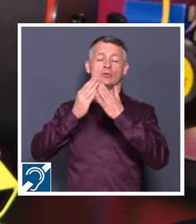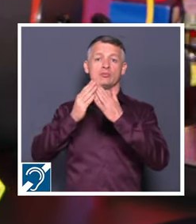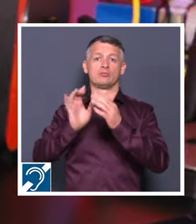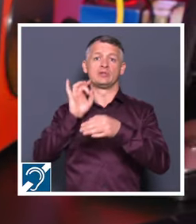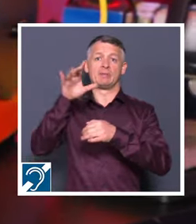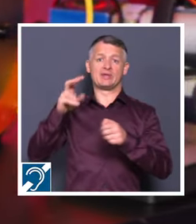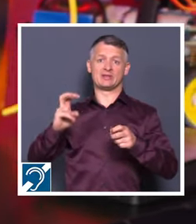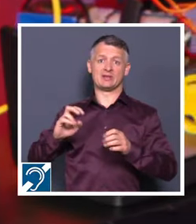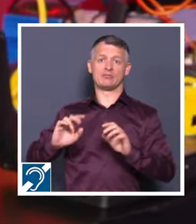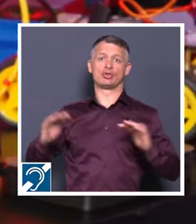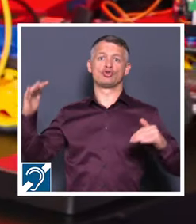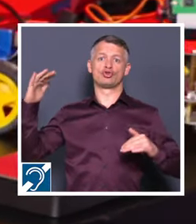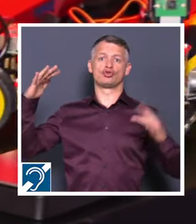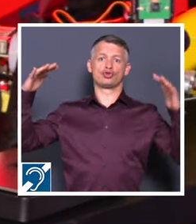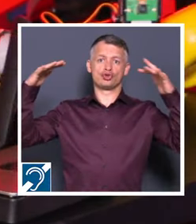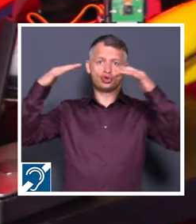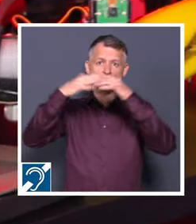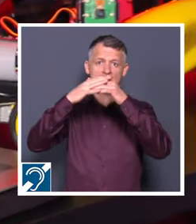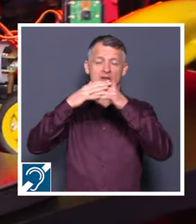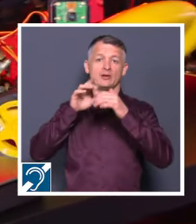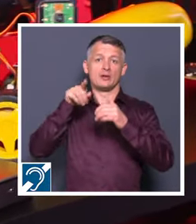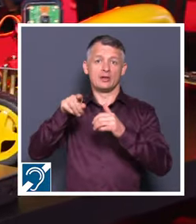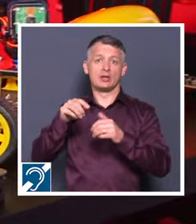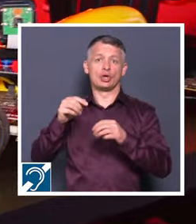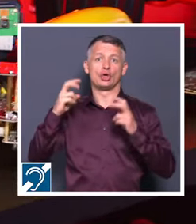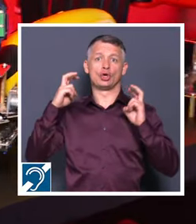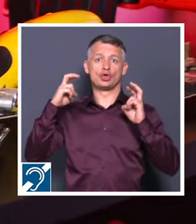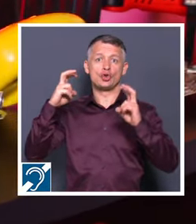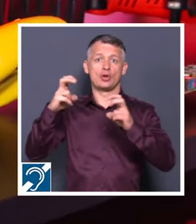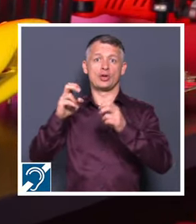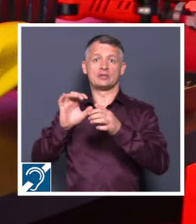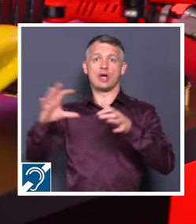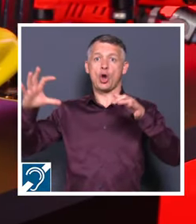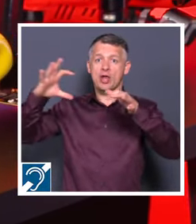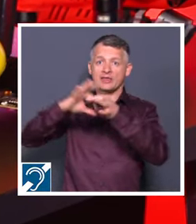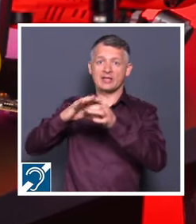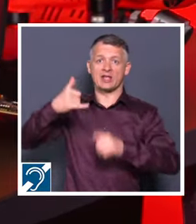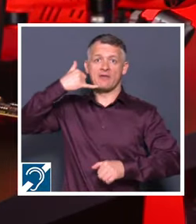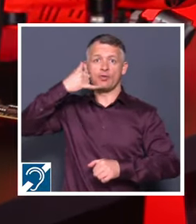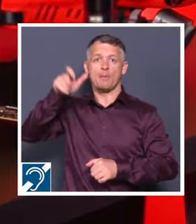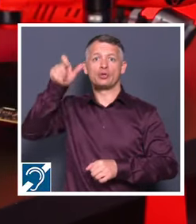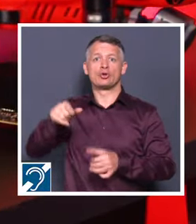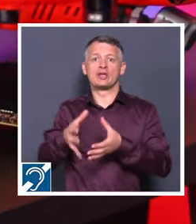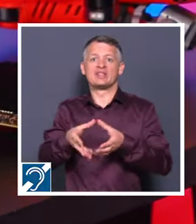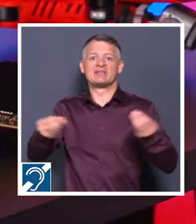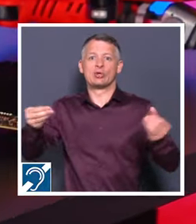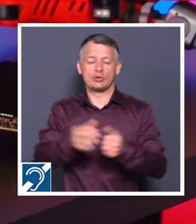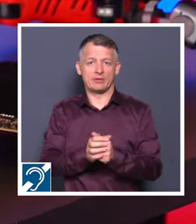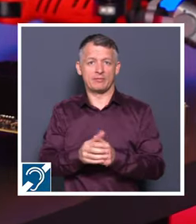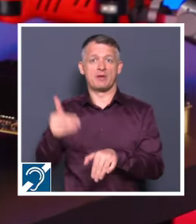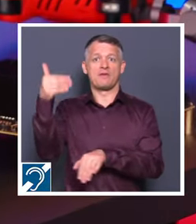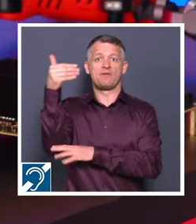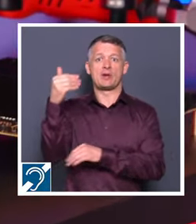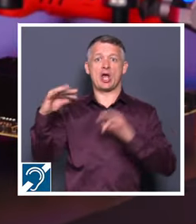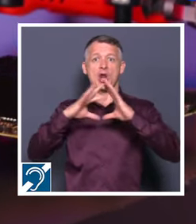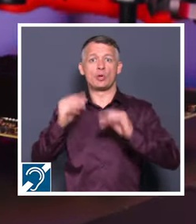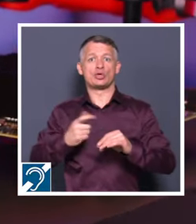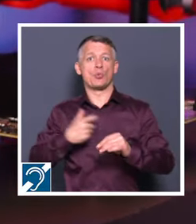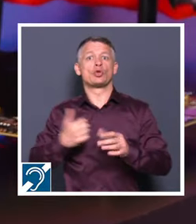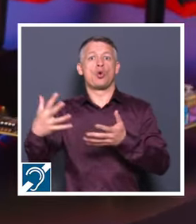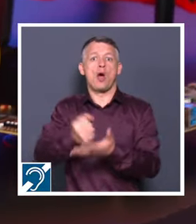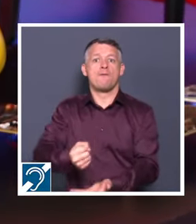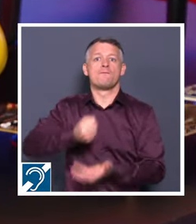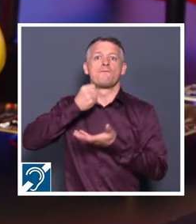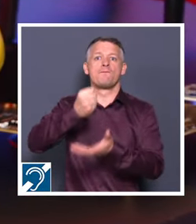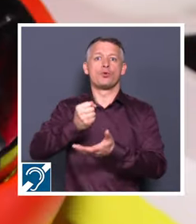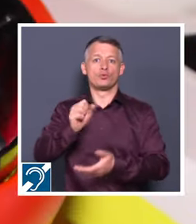drona se conectează la telefonul persoanei dispărute. Pentru dezvoltarea unor astfel de tehnologii, companiile românești pot lua chiar fonduri